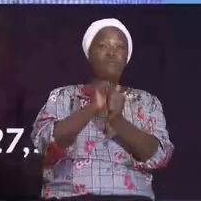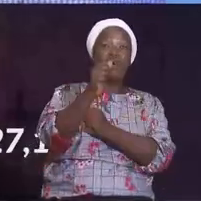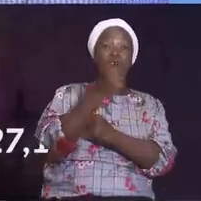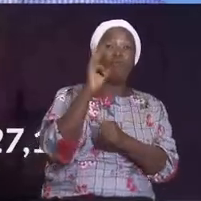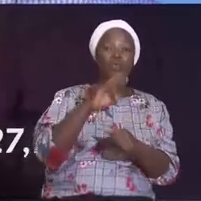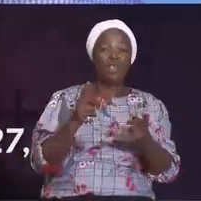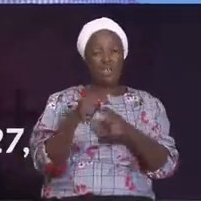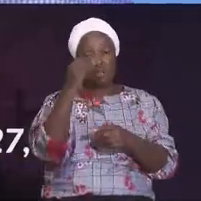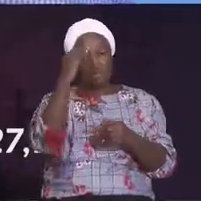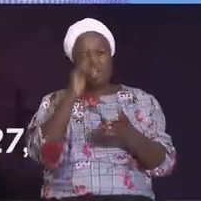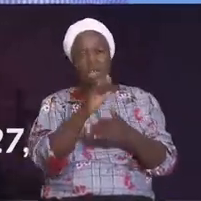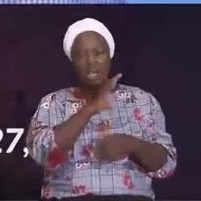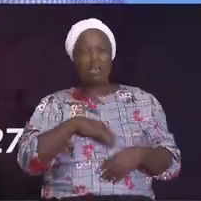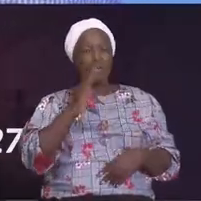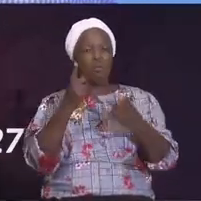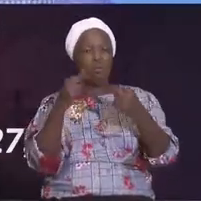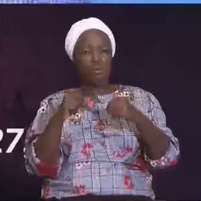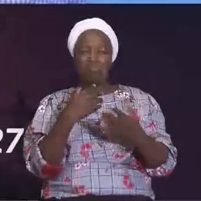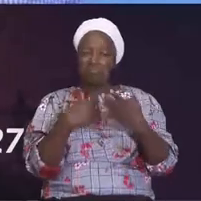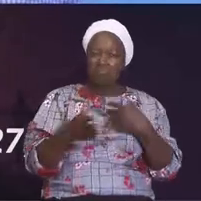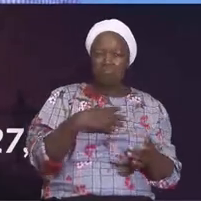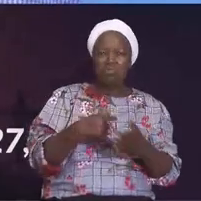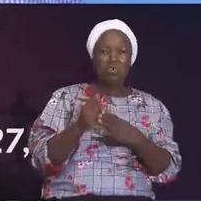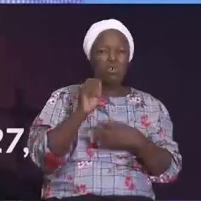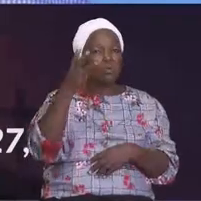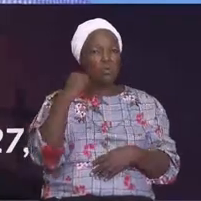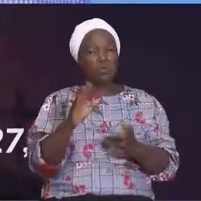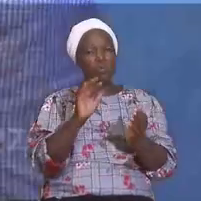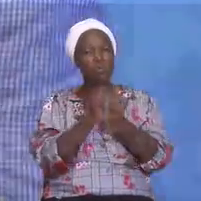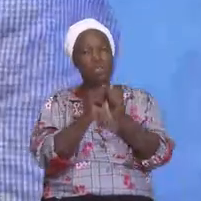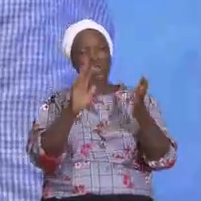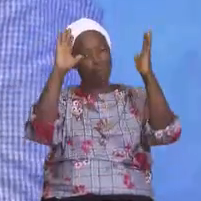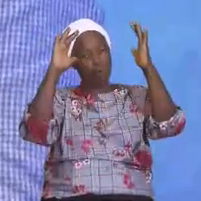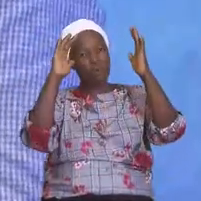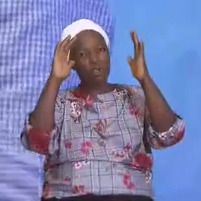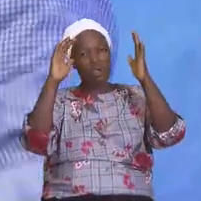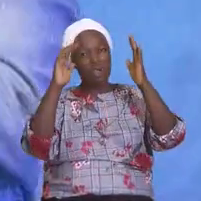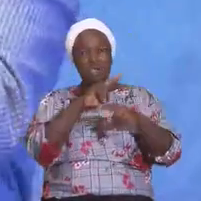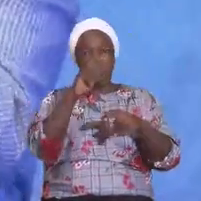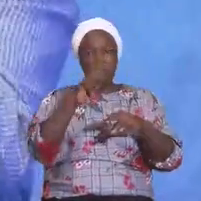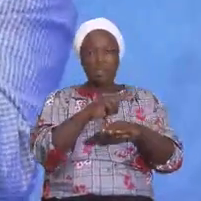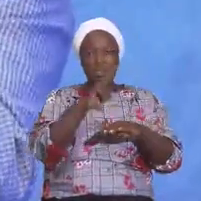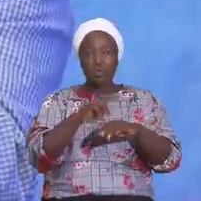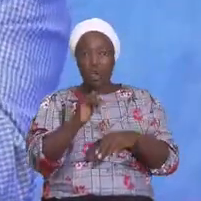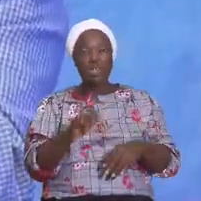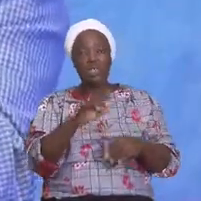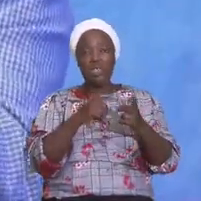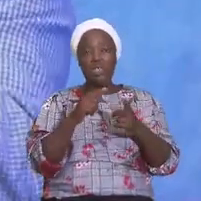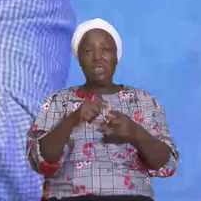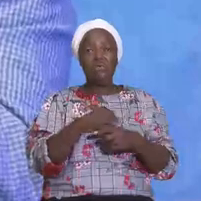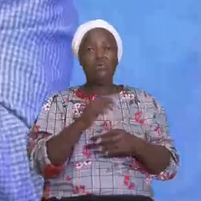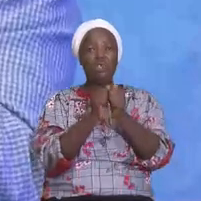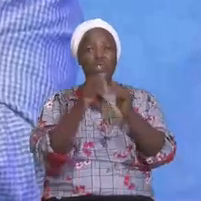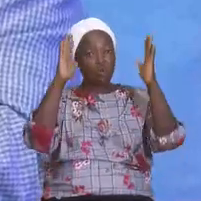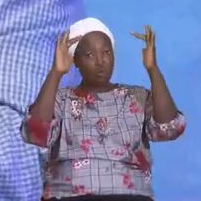Espérant contre toute espérance, il crut, il a vu Christ de loin, il a su que Christ viendra, même s'il